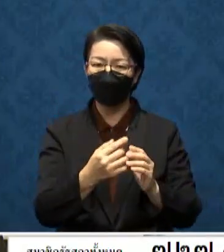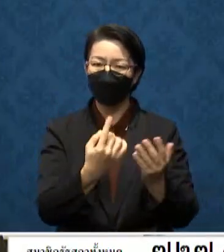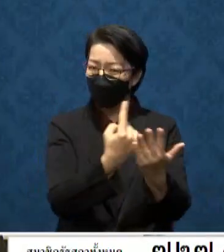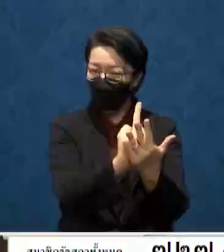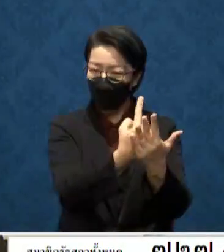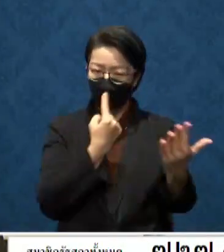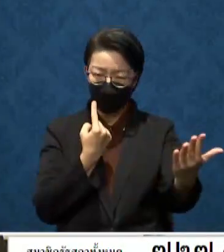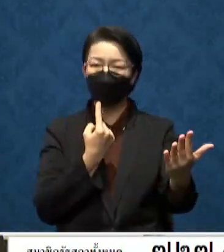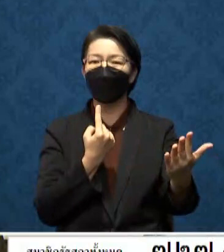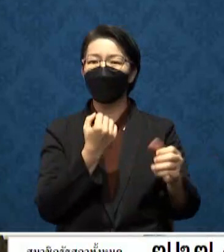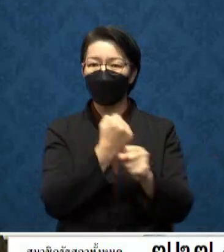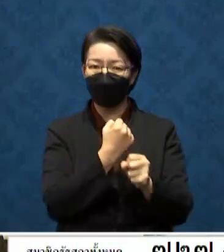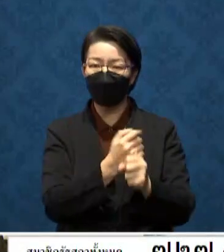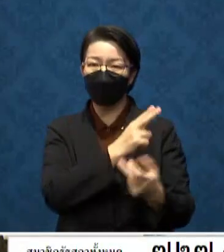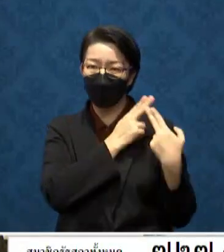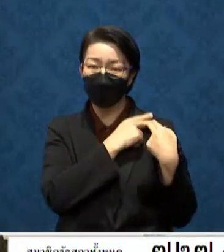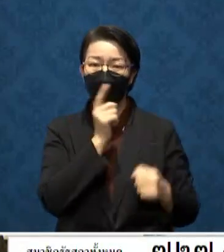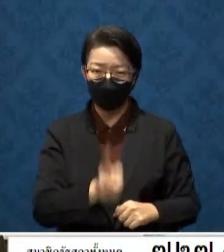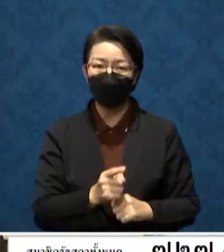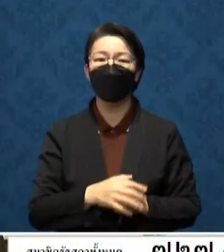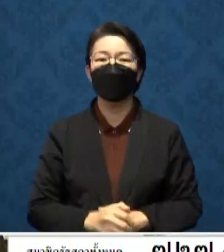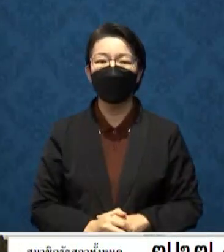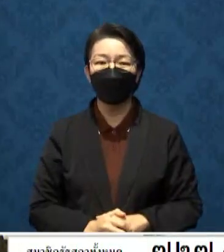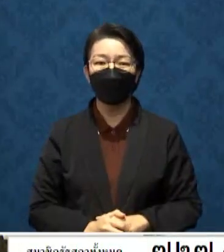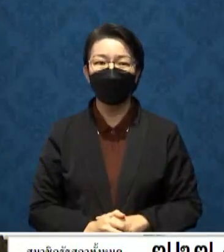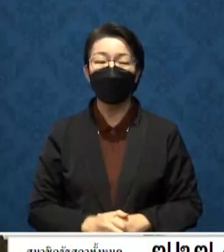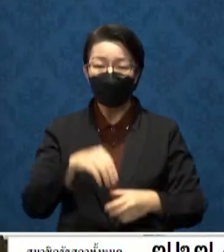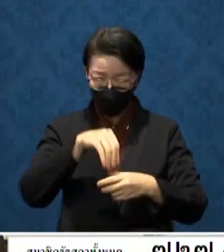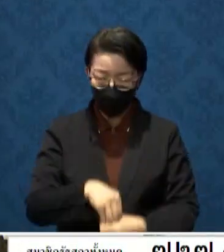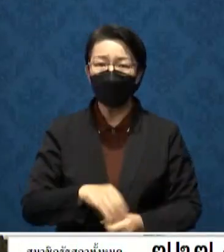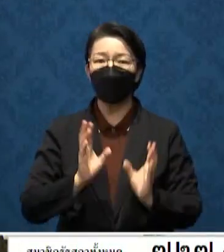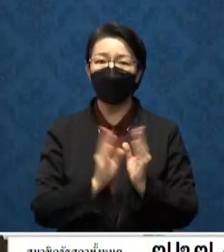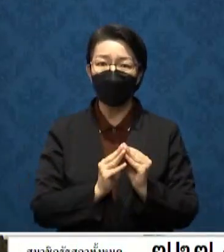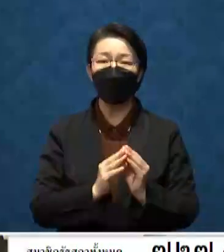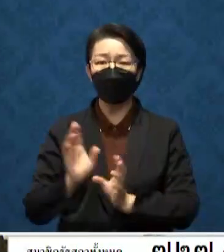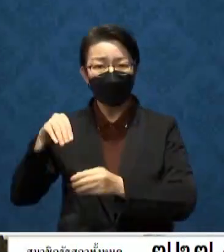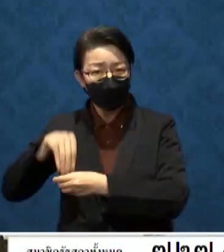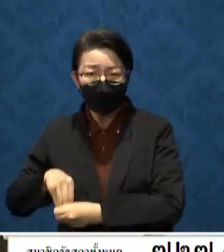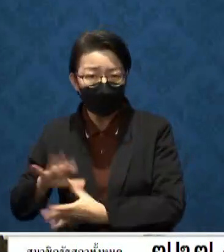ไทยแล้วมาทำหน้าที่ในสภาแล้วอยู่ประชุมหรือไม่อยู่ประชุม